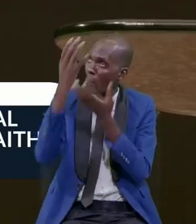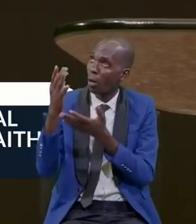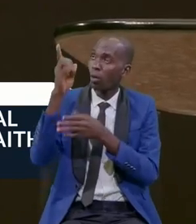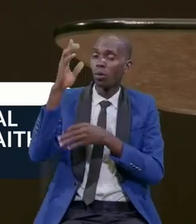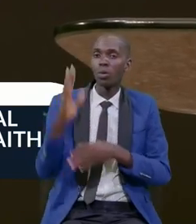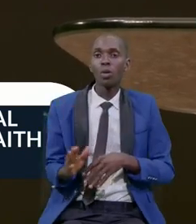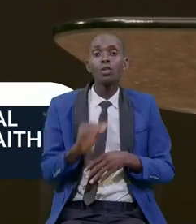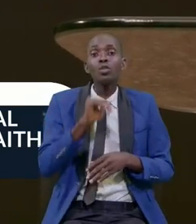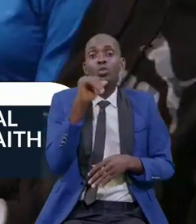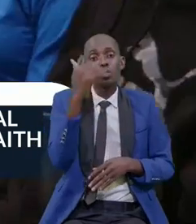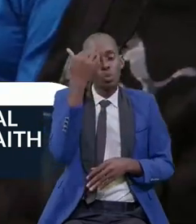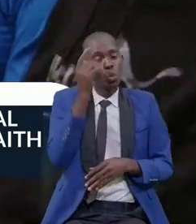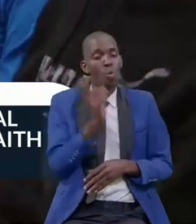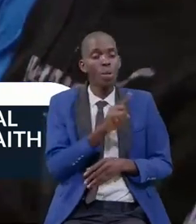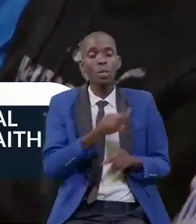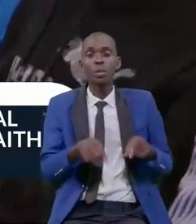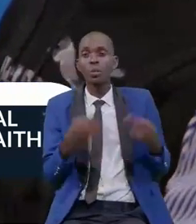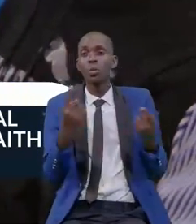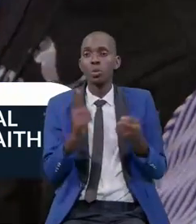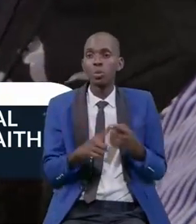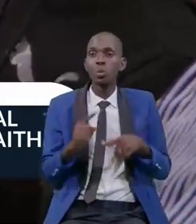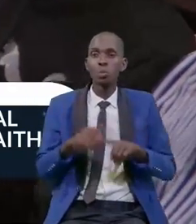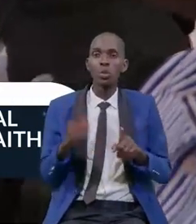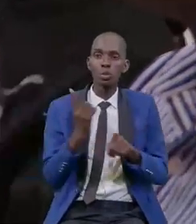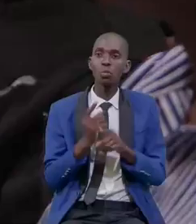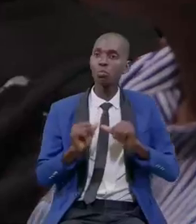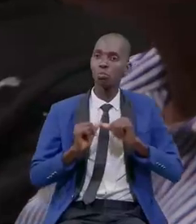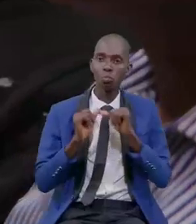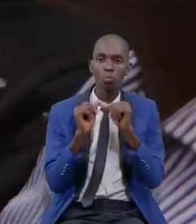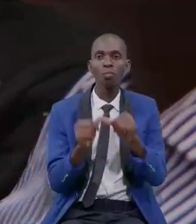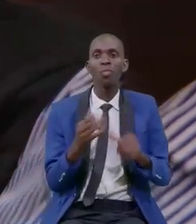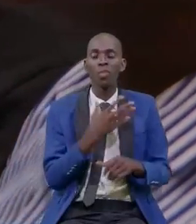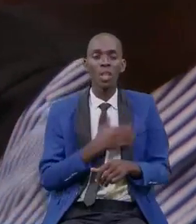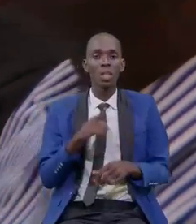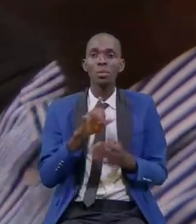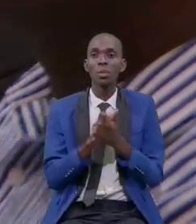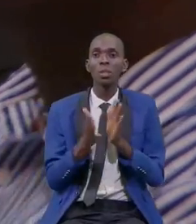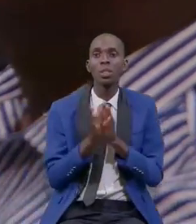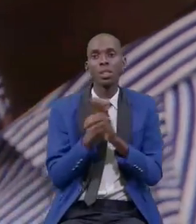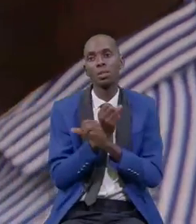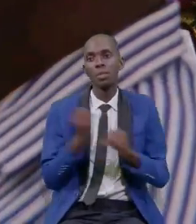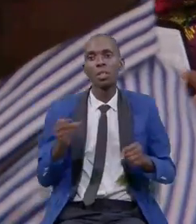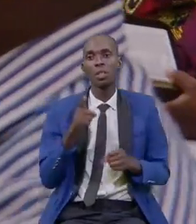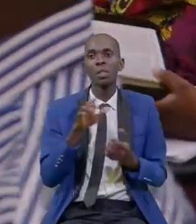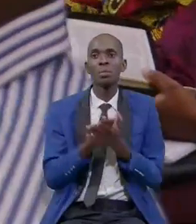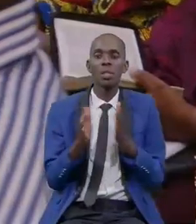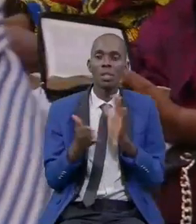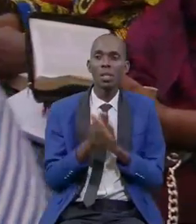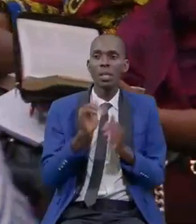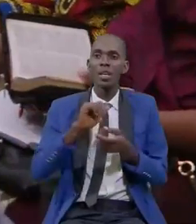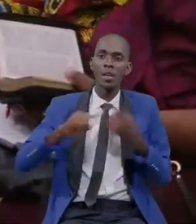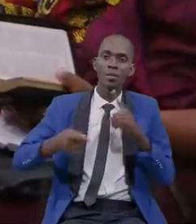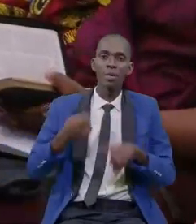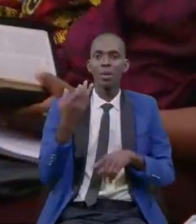répondu réellement au Seigneur et est sorti. Il ne savait pas là où il allait. Il était justifié, sauvé. Il est devenu